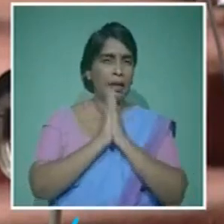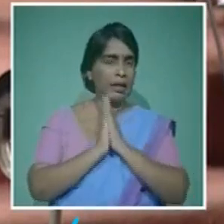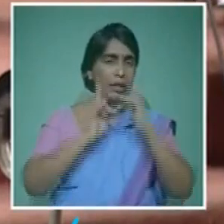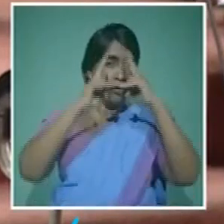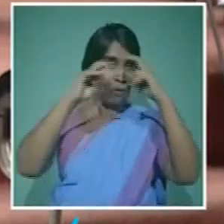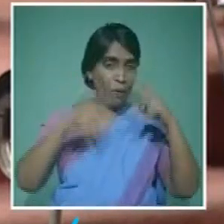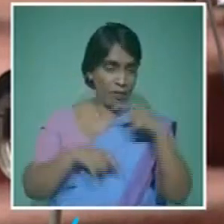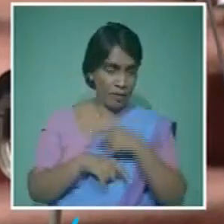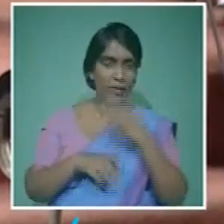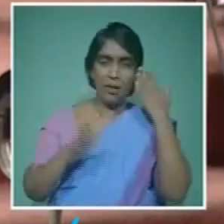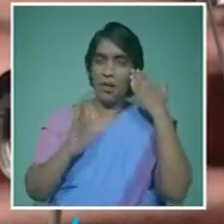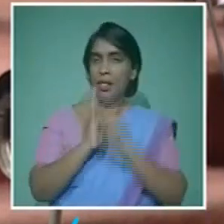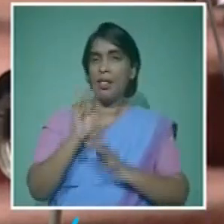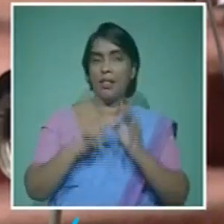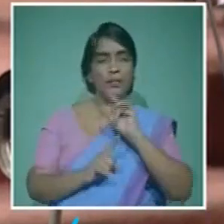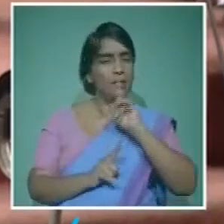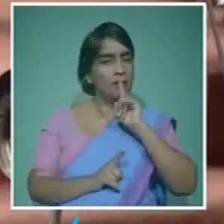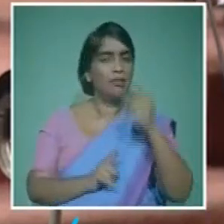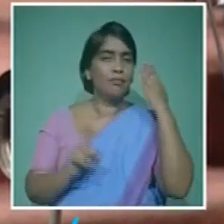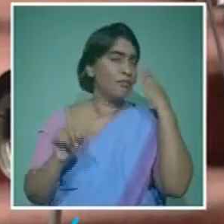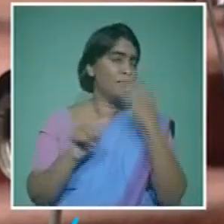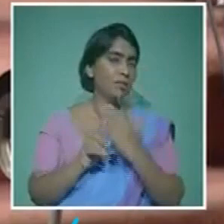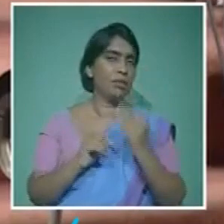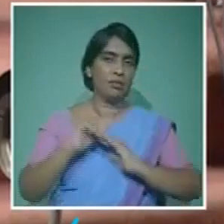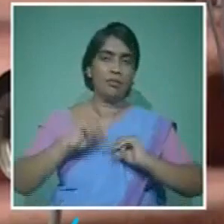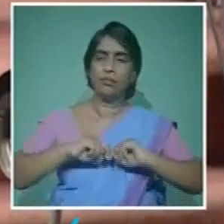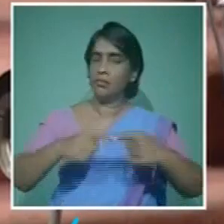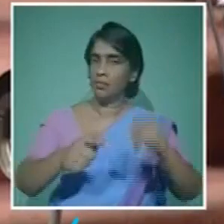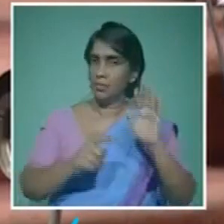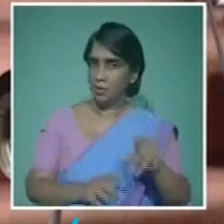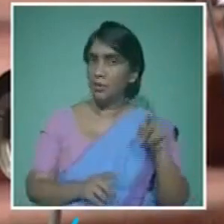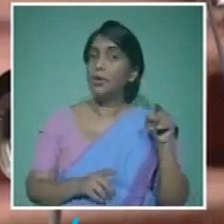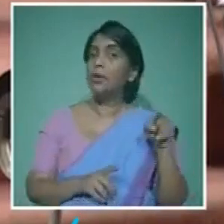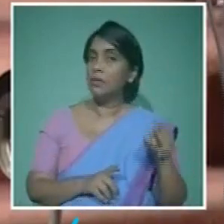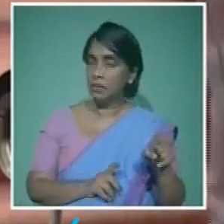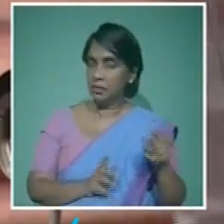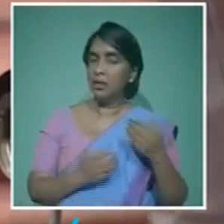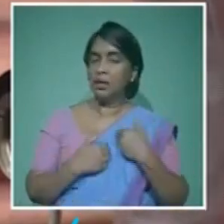போய் பார்த்திருக்கிறார், அவர் நிப்பாட்டியிருக்கிறார், நல்லது. அதை சரியான முறையிலே